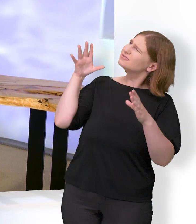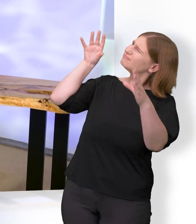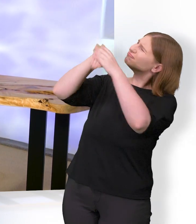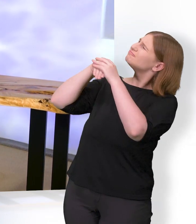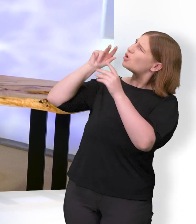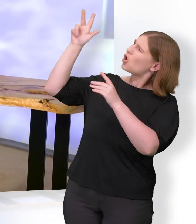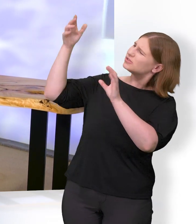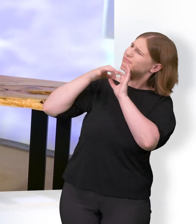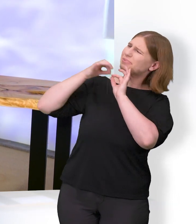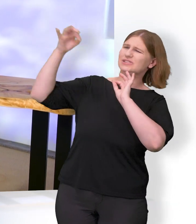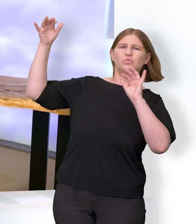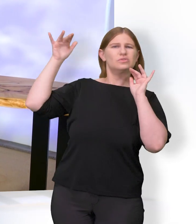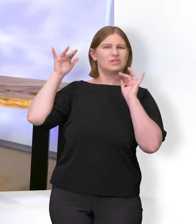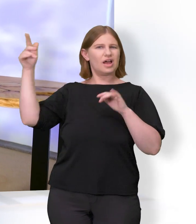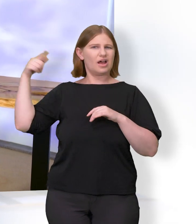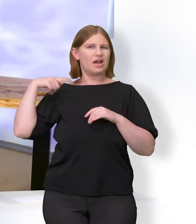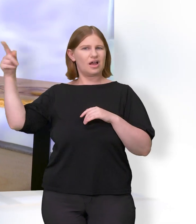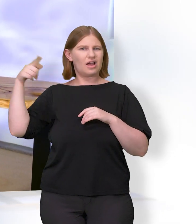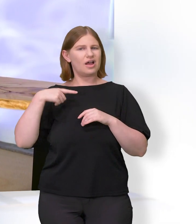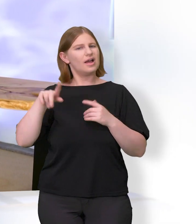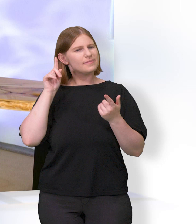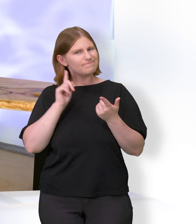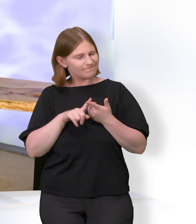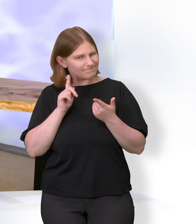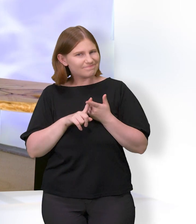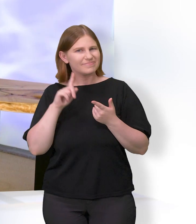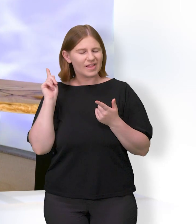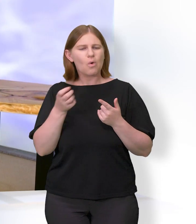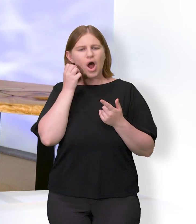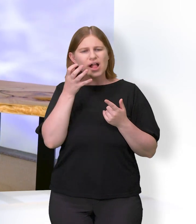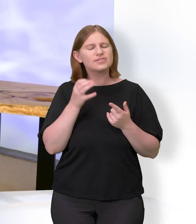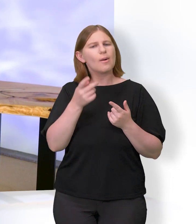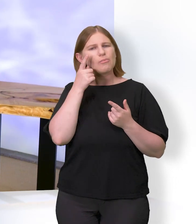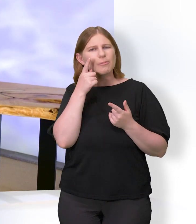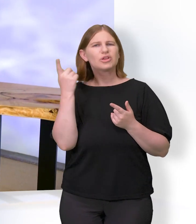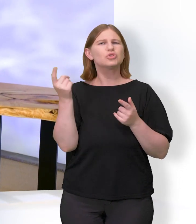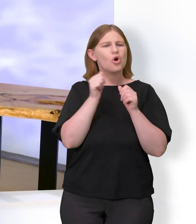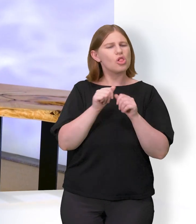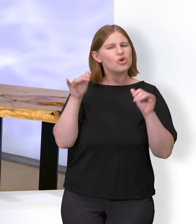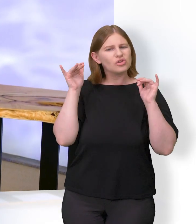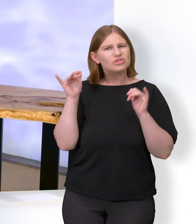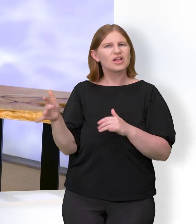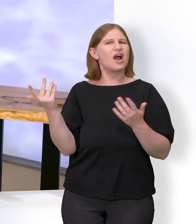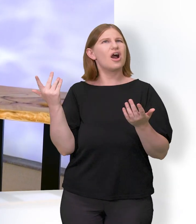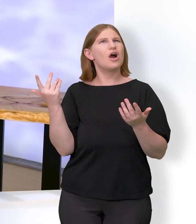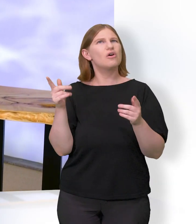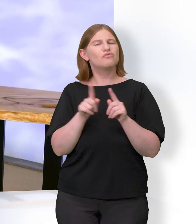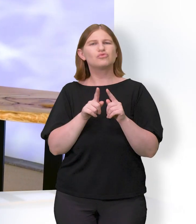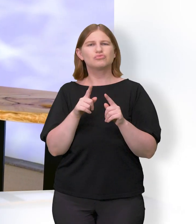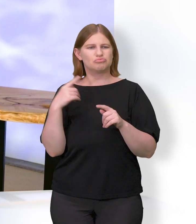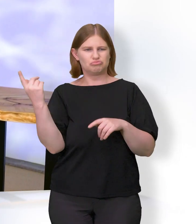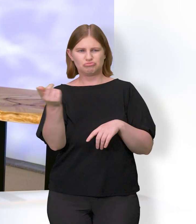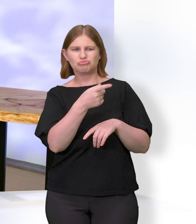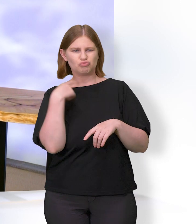in dieser Beziehung mit ihm. Und es sind diese Momente des Alltags, in denen das Glück mich,